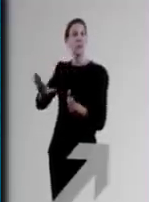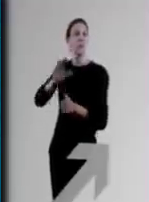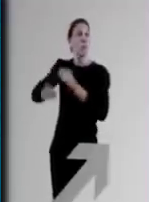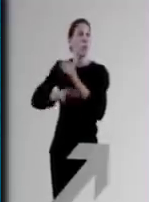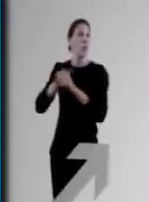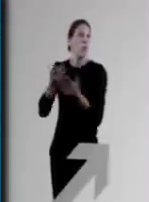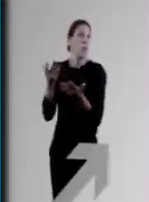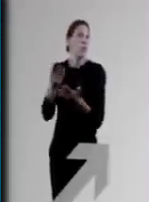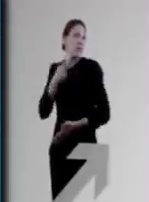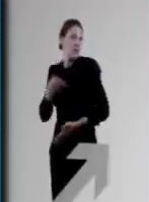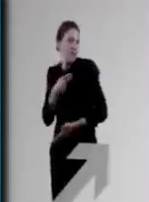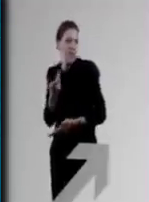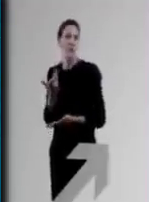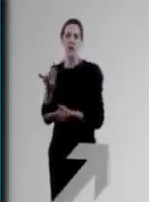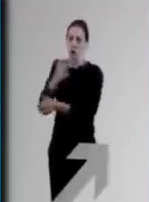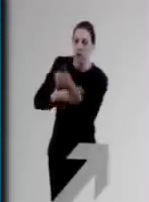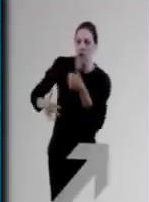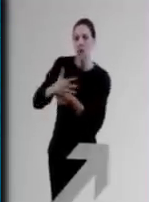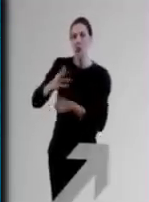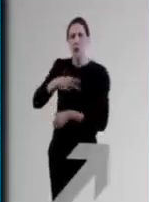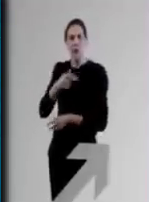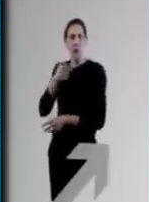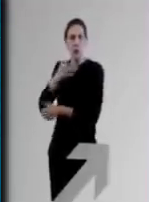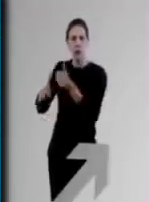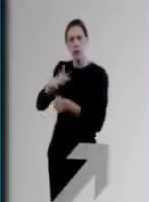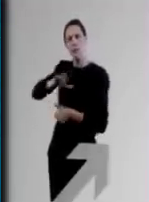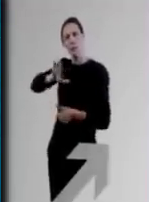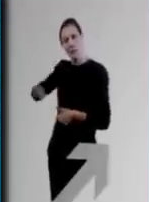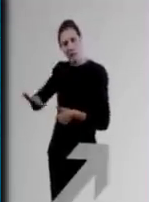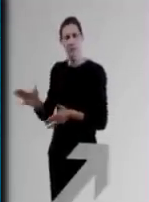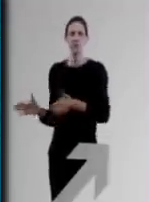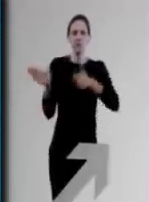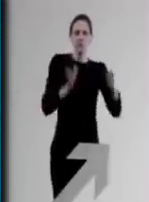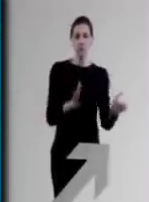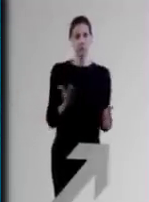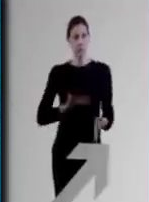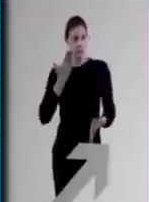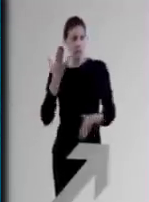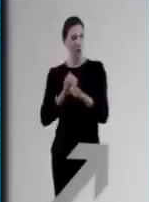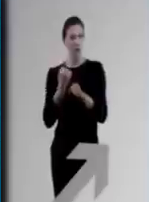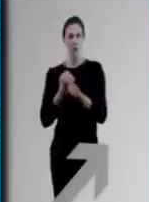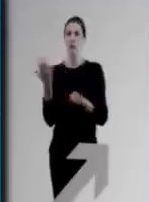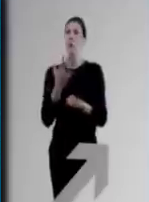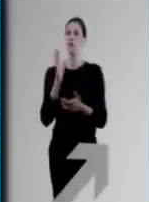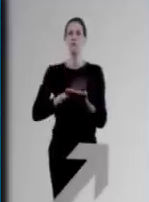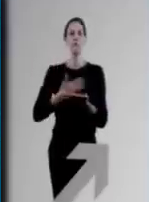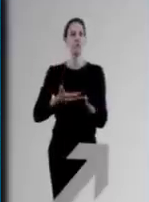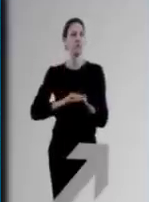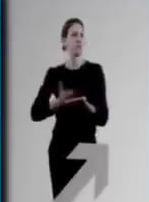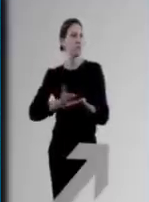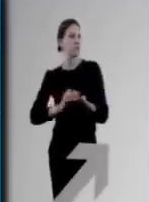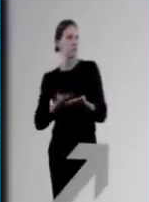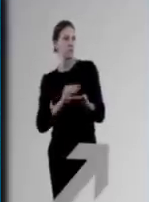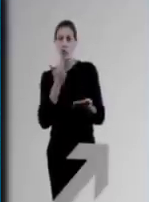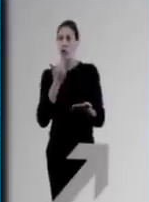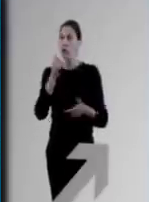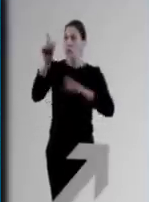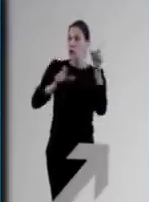souvent, qu'il faut soigner, donc dans le monde médical, social et médico-social. Nous, notre travail, c'est